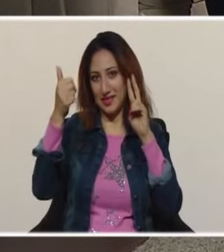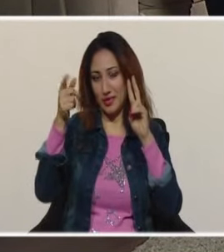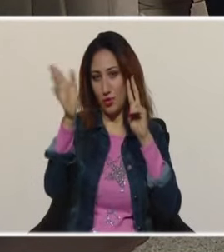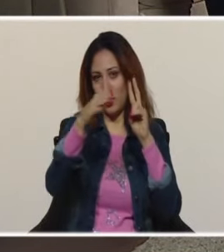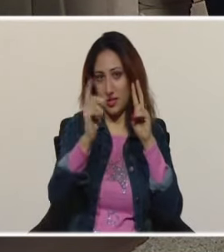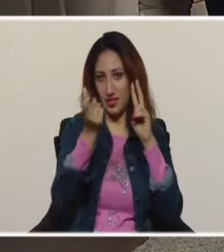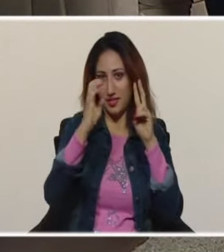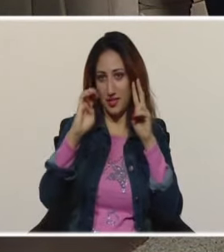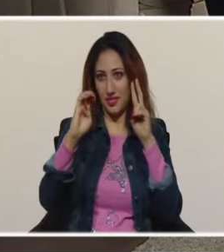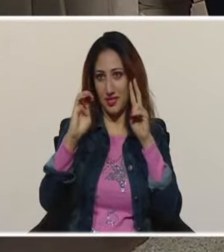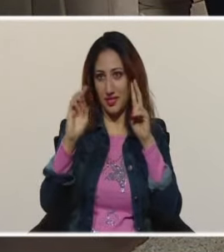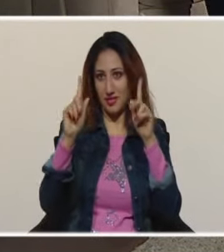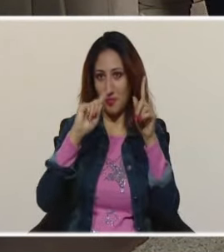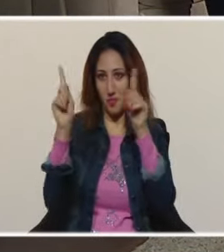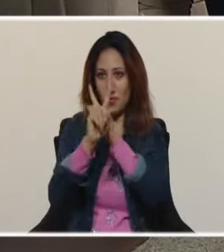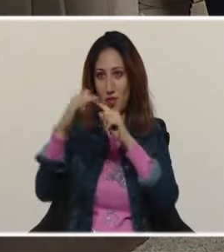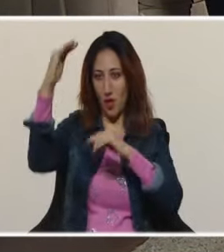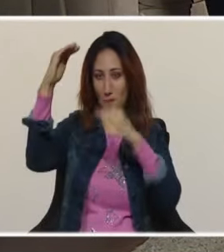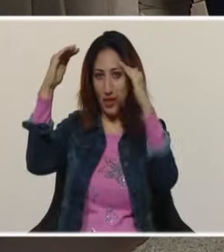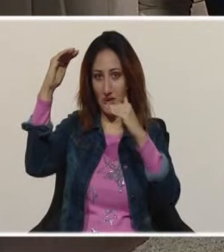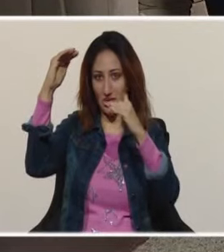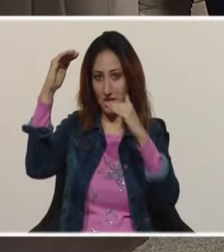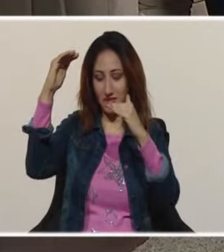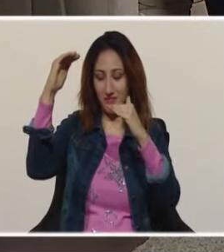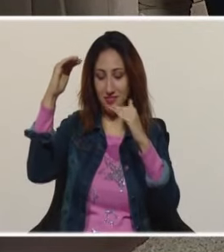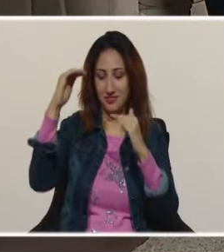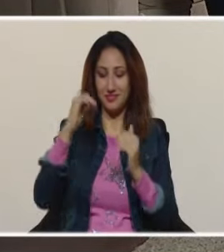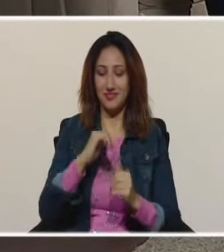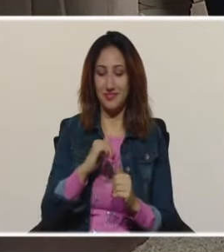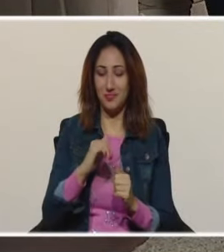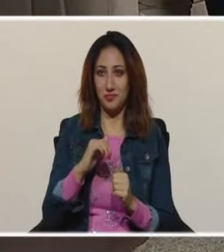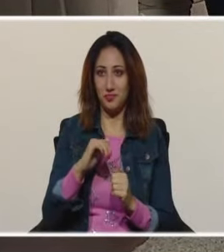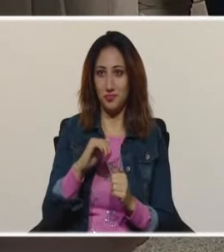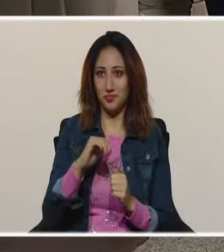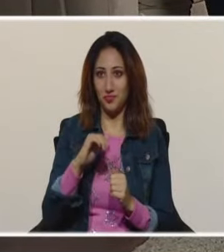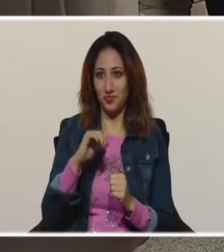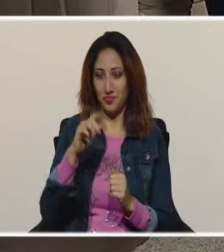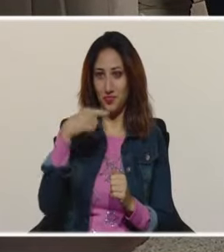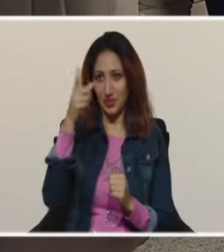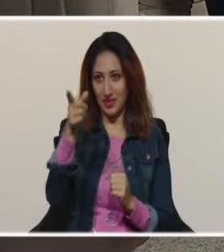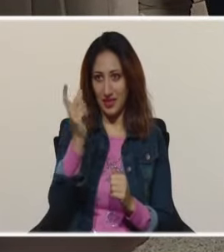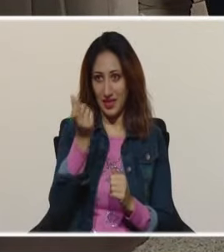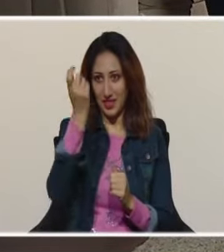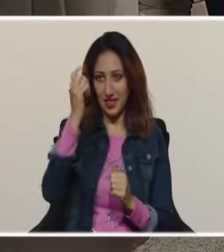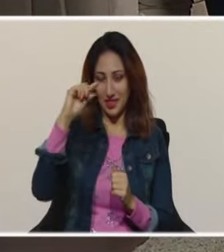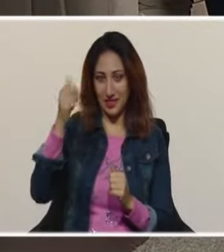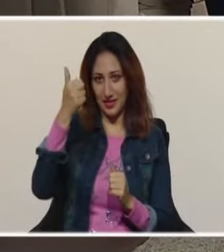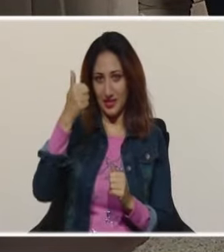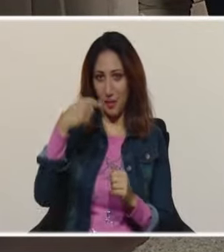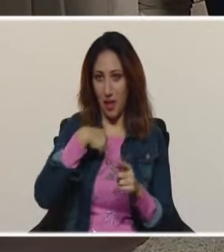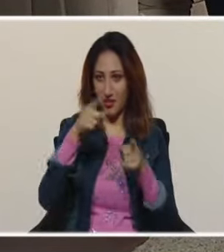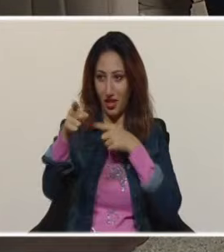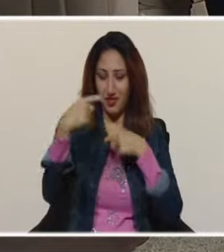ونجلاء. نجلاء وندى. دي الاكبر ودي الاصغر. مين ندى ومين نجلاء؟ مين ندى ومين نجلاء؟ انت نجلاء ودي ندى. انا مش حافظ اسمها. لا هي نجلاء وانا